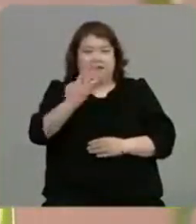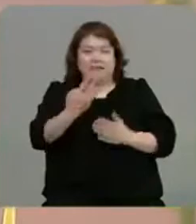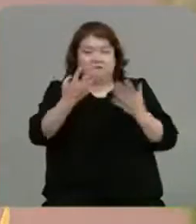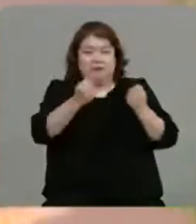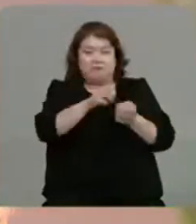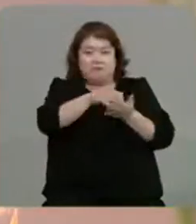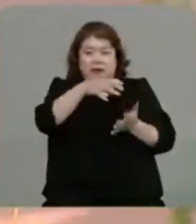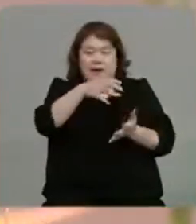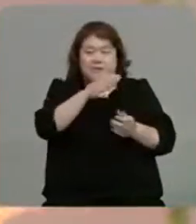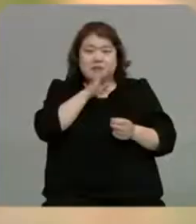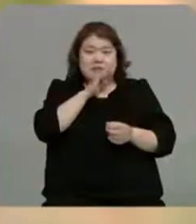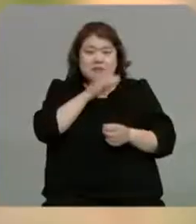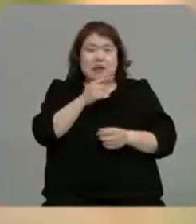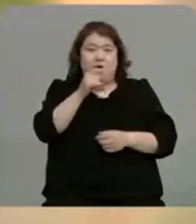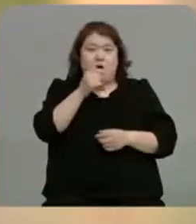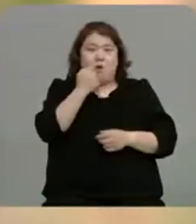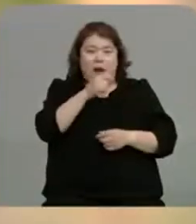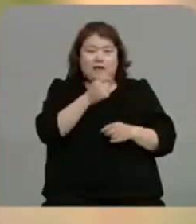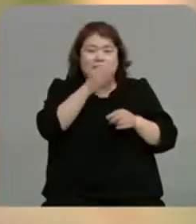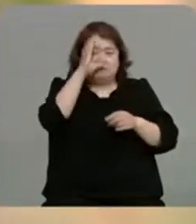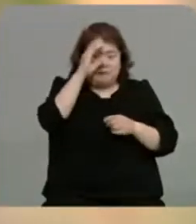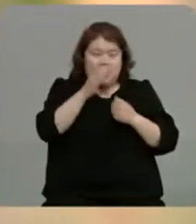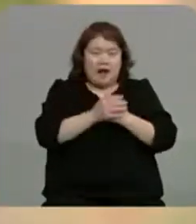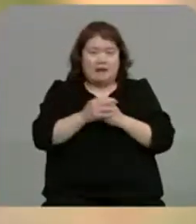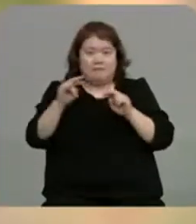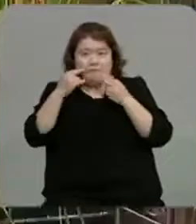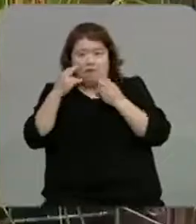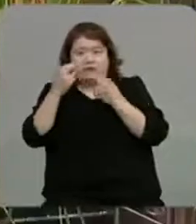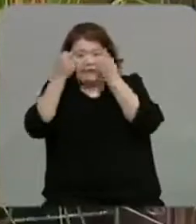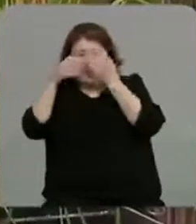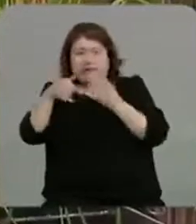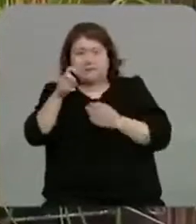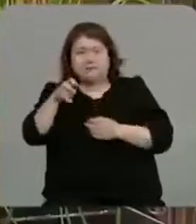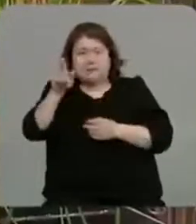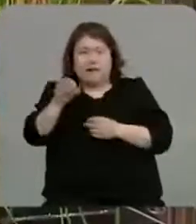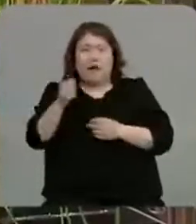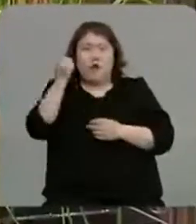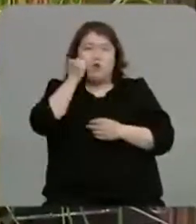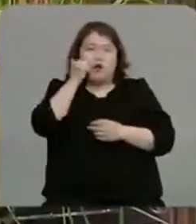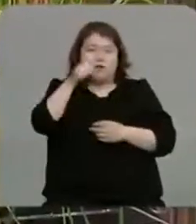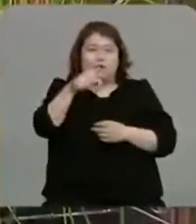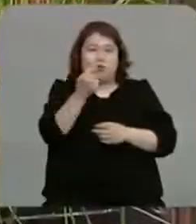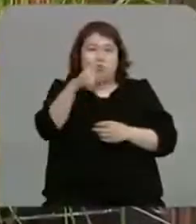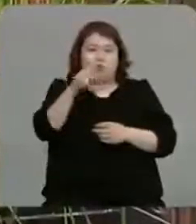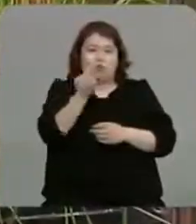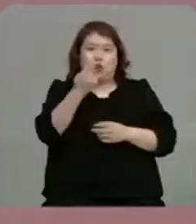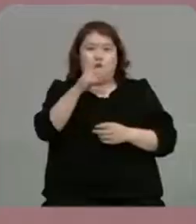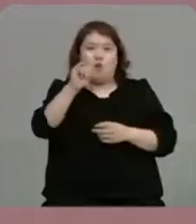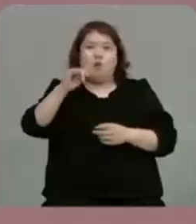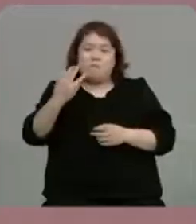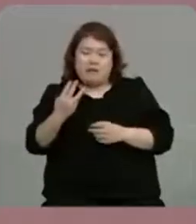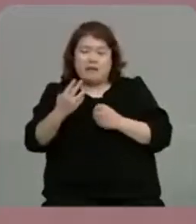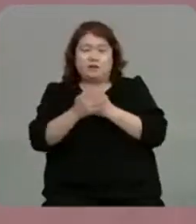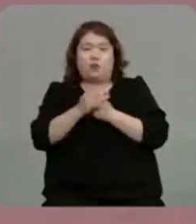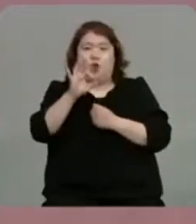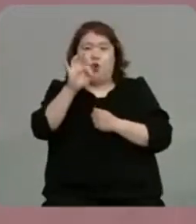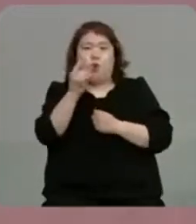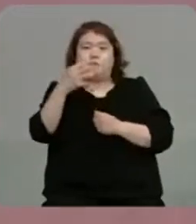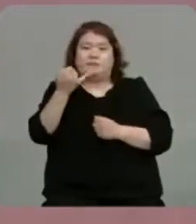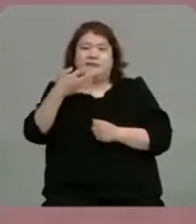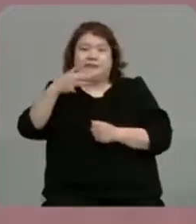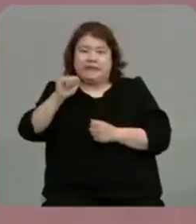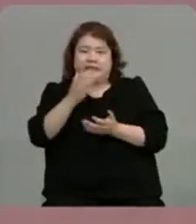만드는 데 적합한 황금알, 면을 만들면 좋은 세금강, 과자 제조용인 고소밀, 알레르기 반응을 줄인 오프리